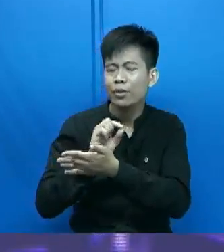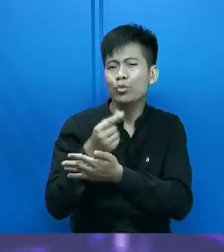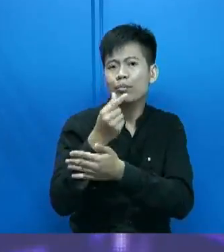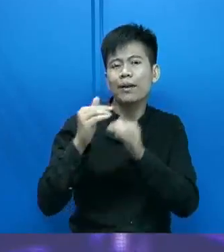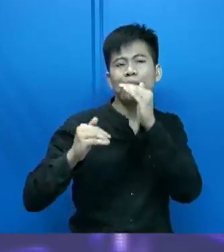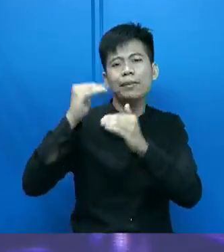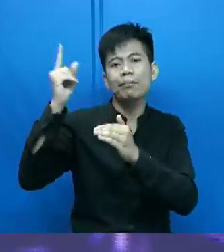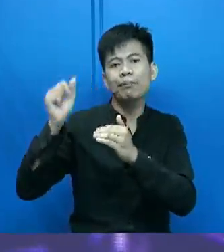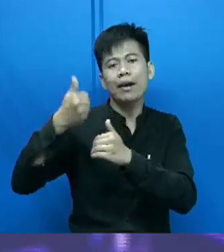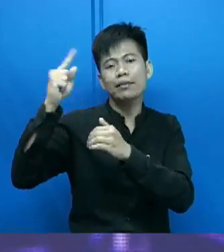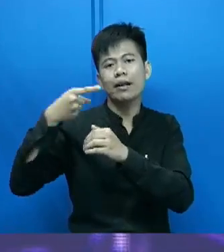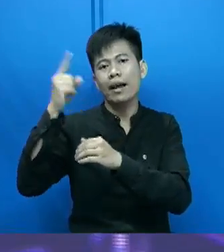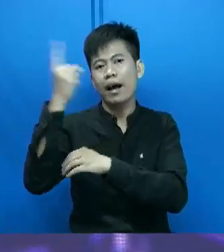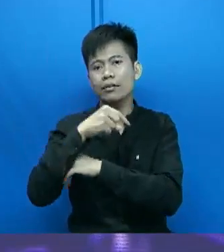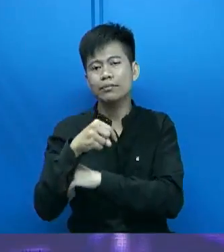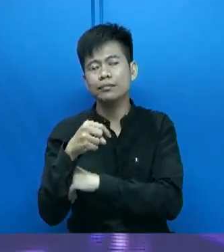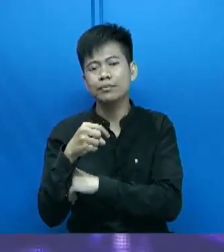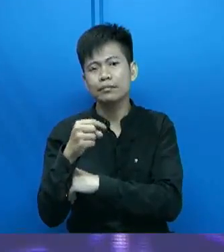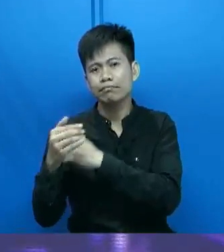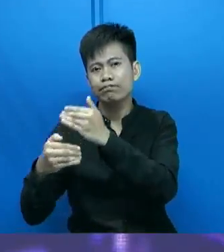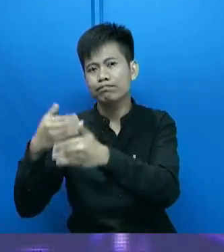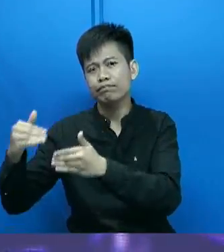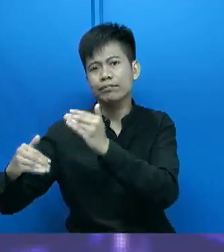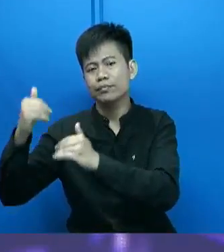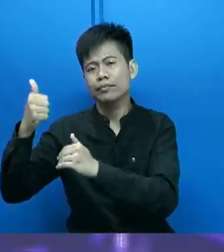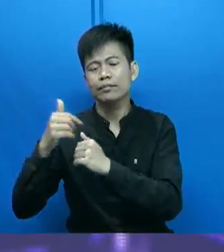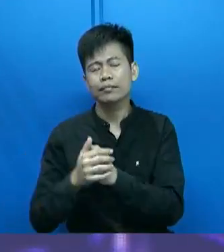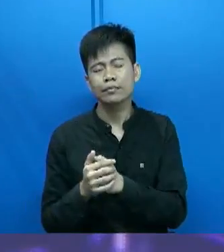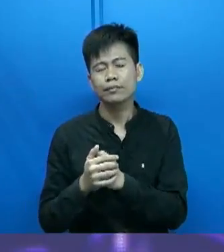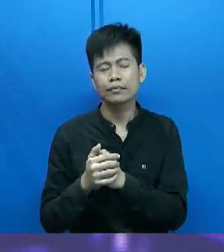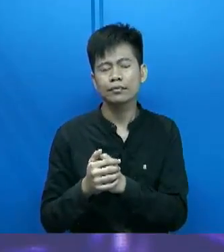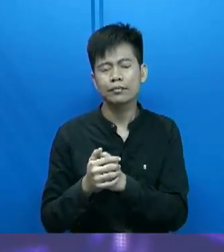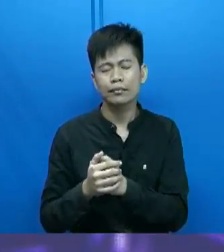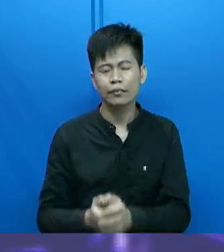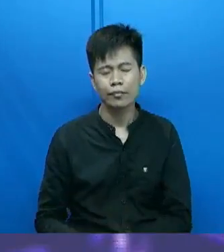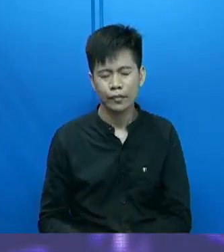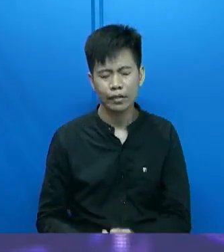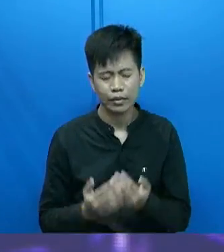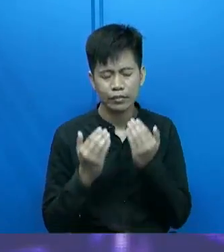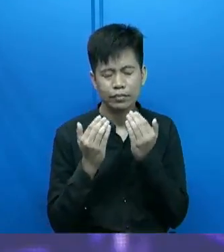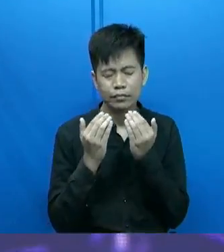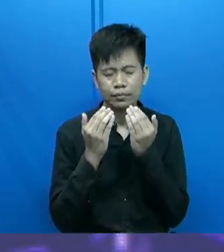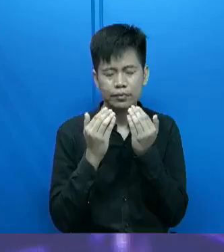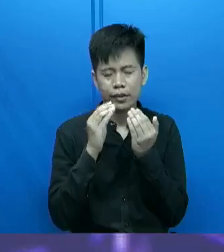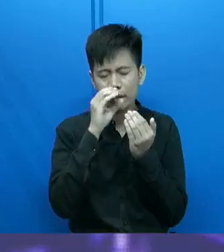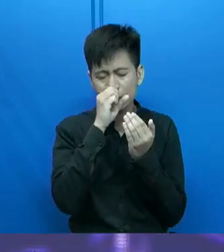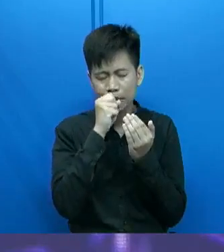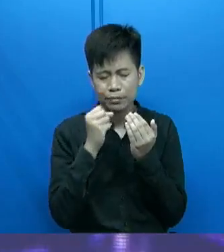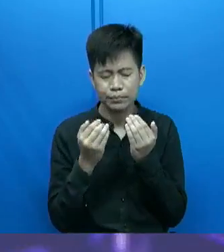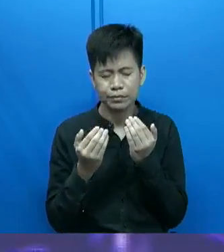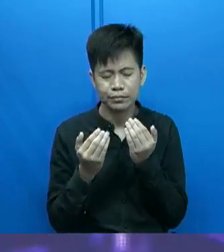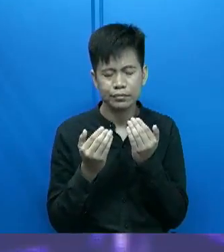ini. Wa idza kana hadhihi laila ya min akhir hayatina, Allahumma ij'al hadhihi al-laila husnal